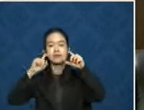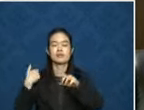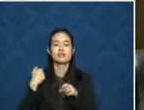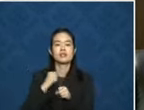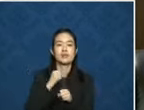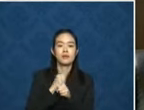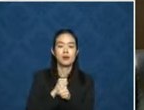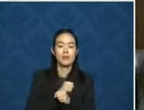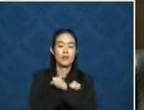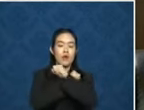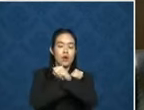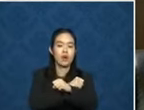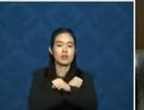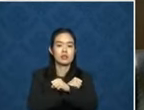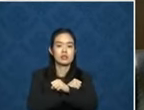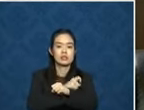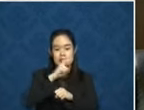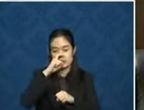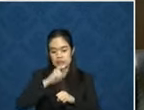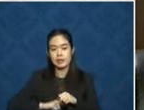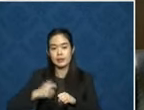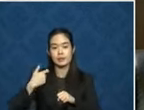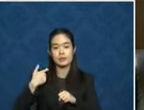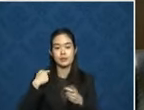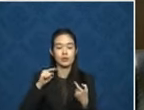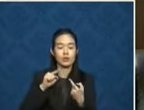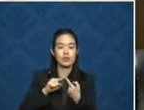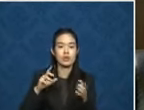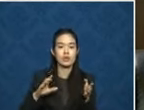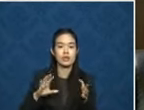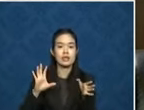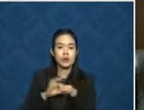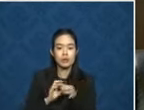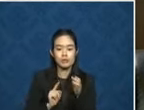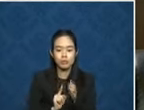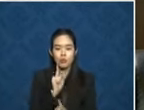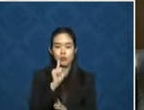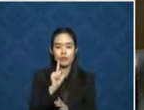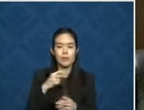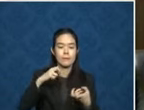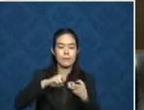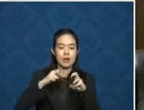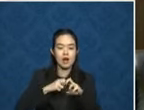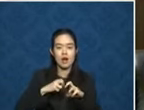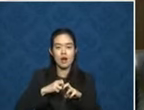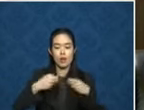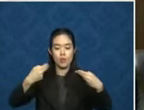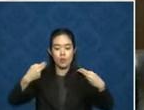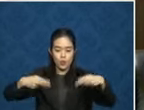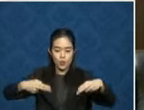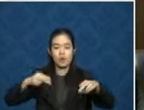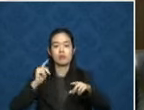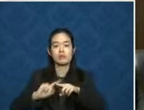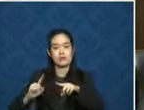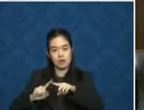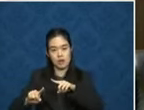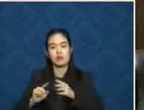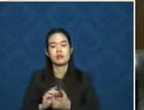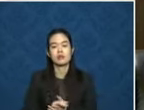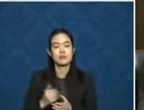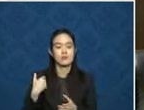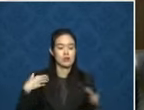ภัยได้อย่างเหมาะสมไม่ว่าจะเป็นจรวดหรือการโจมตีนะครับที่มาจากฝ่